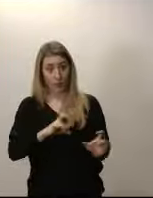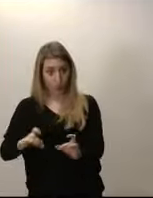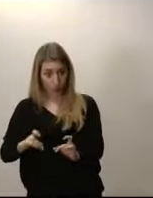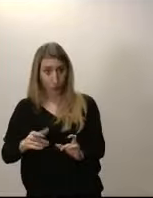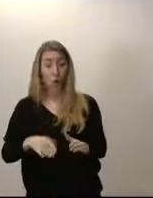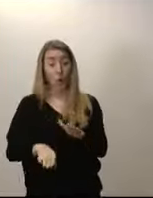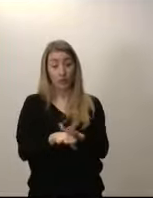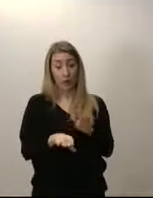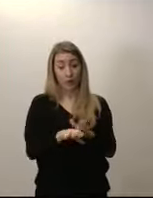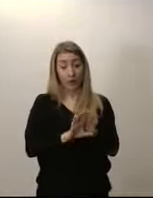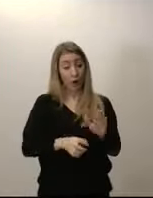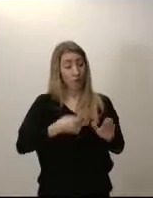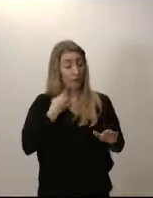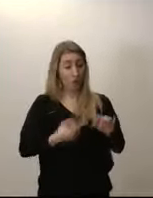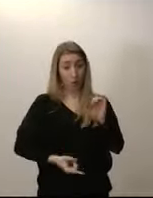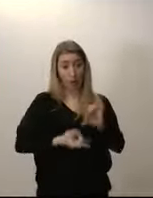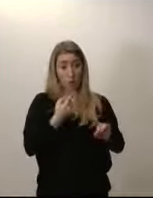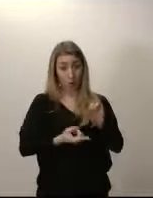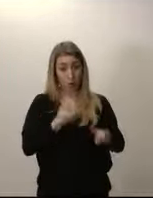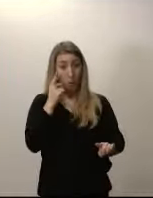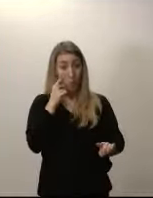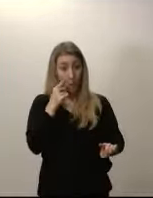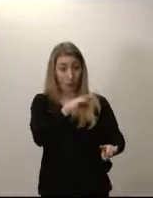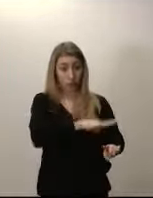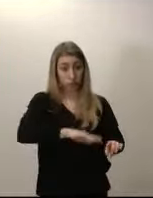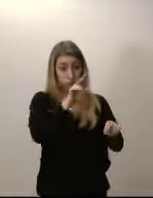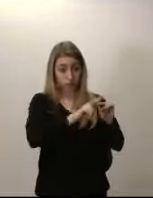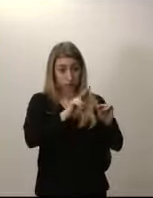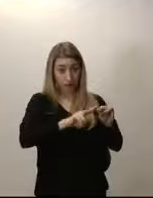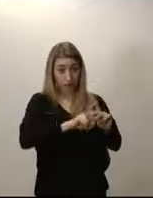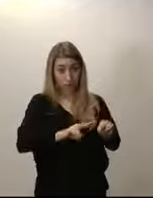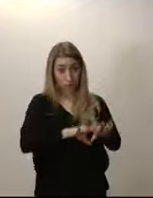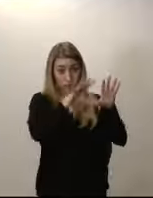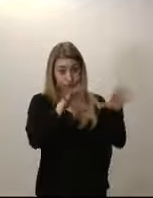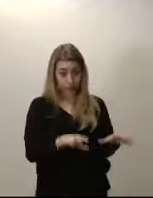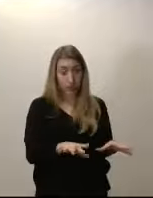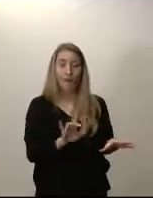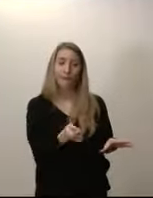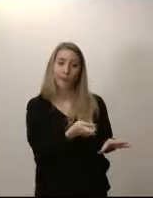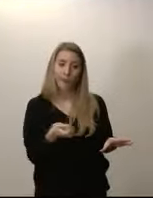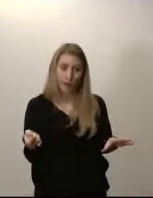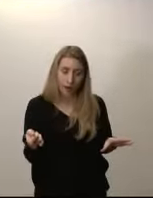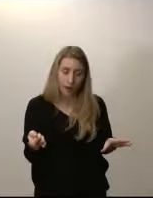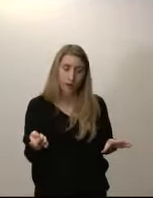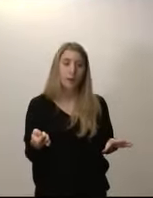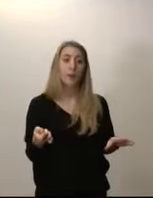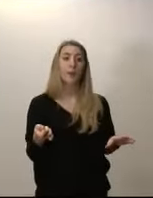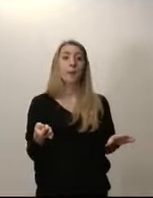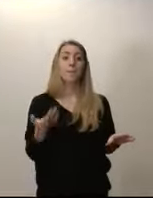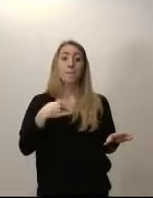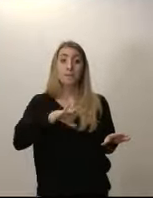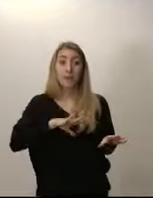mais consécutif à des travaux importants réalisés dans le passé. Hein, ce n'est pas anormal. Mais par contre, le